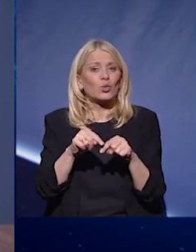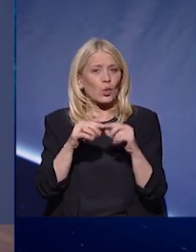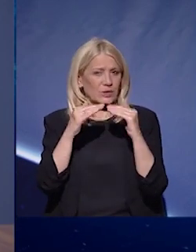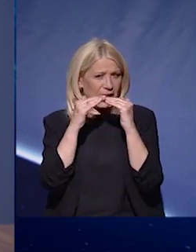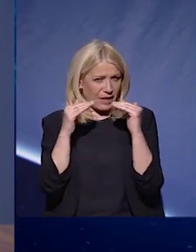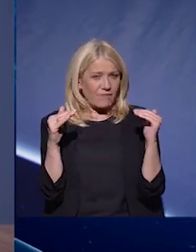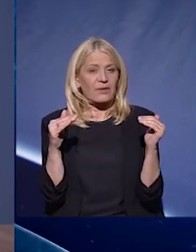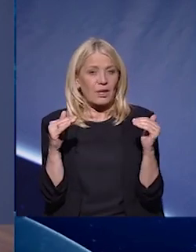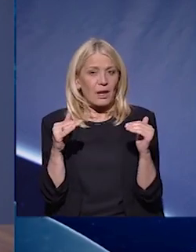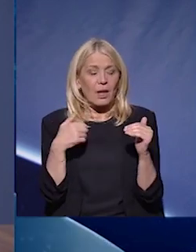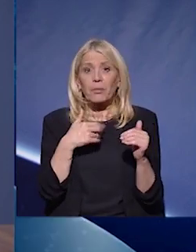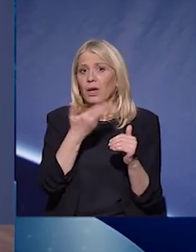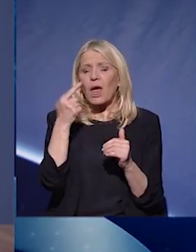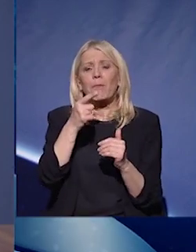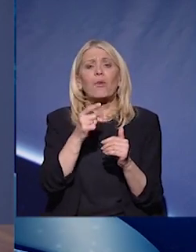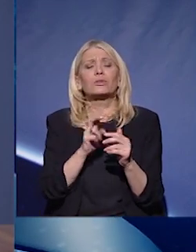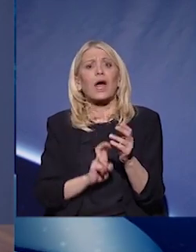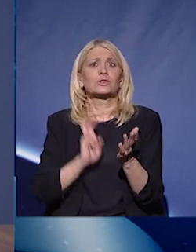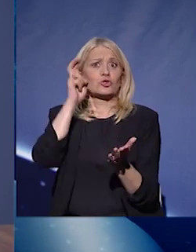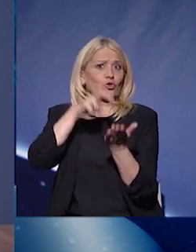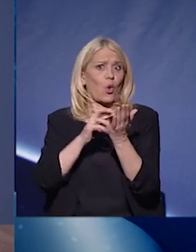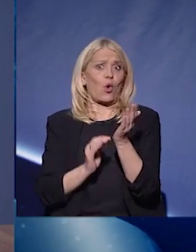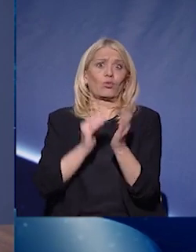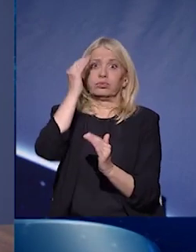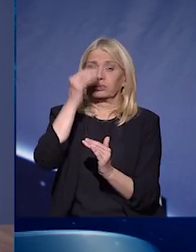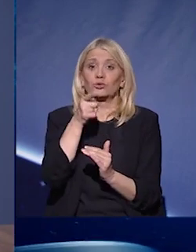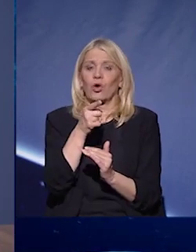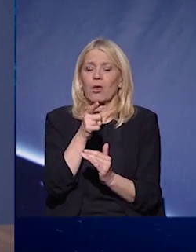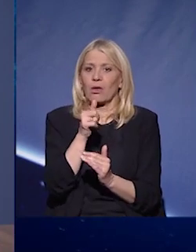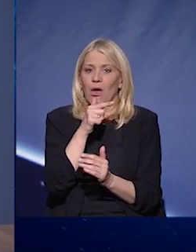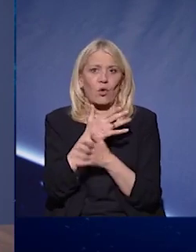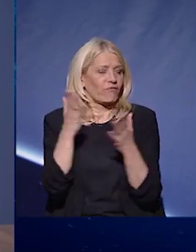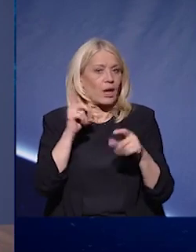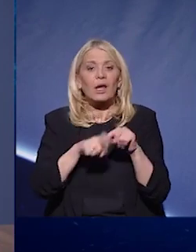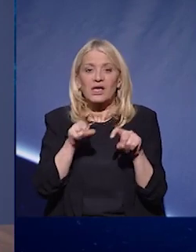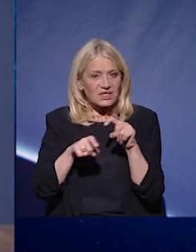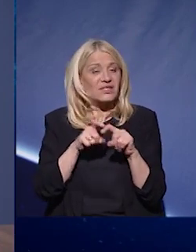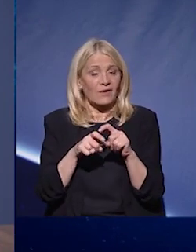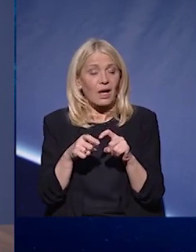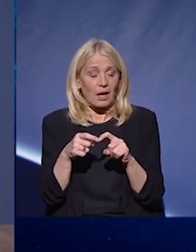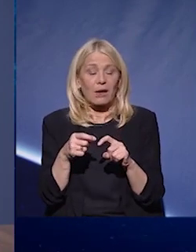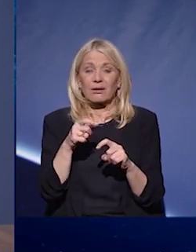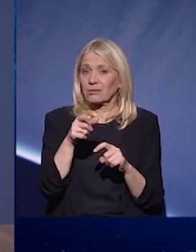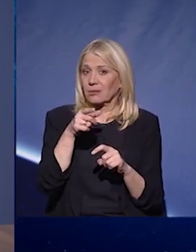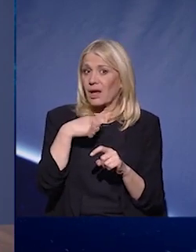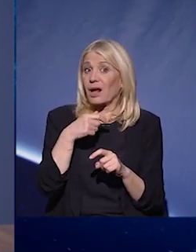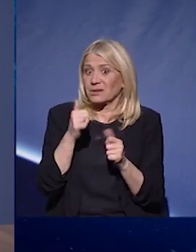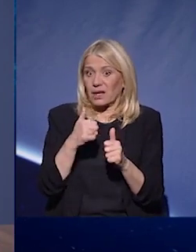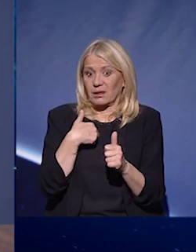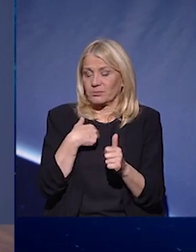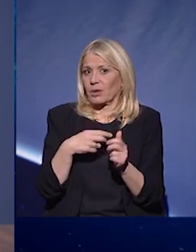zaravnjenje, nemamo taj skok, to je ogromna stvar, znači, a nalazimo se u samom